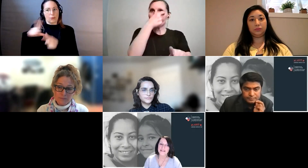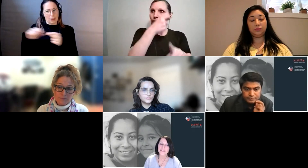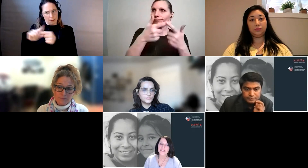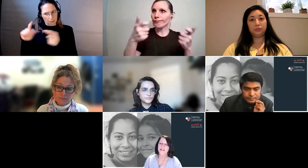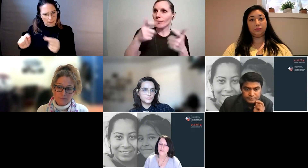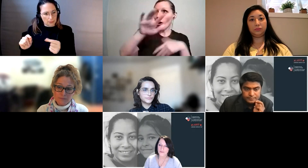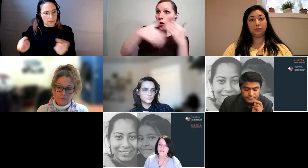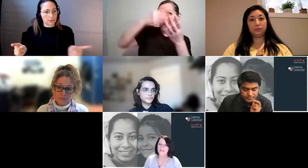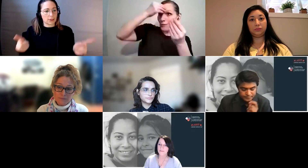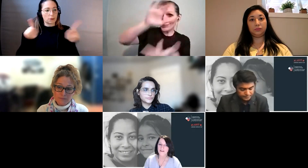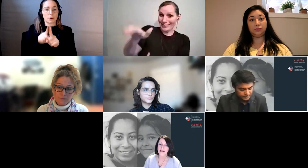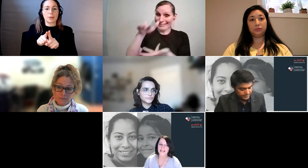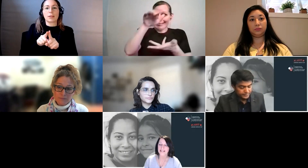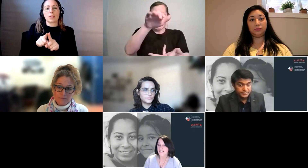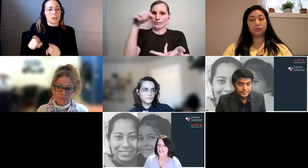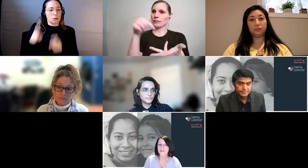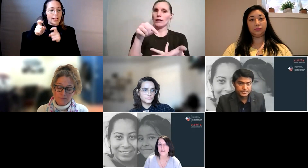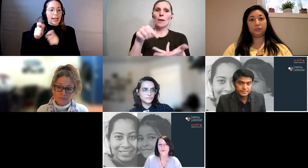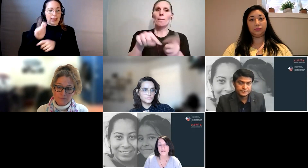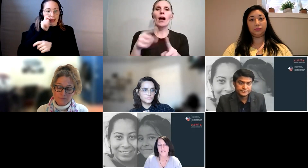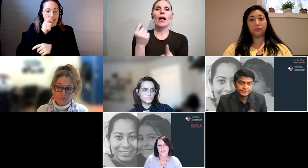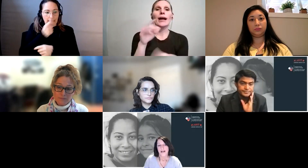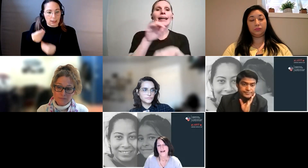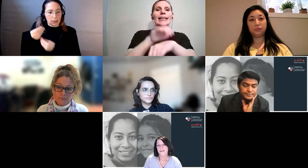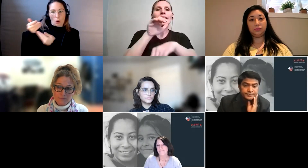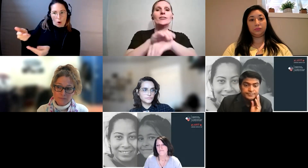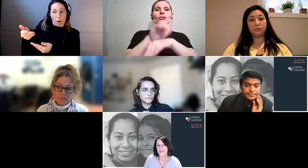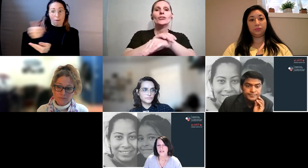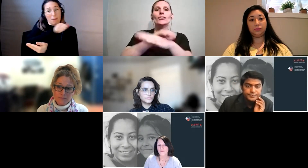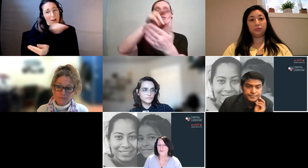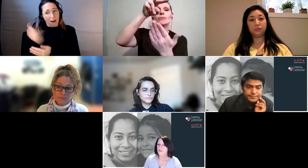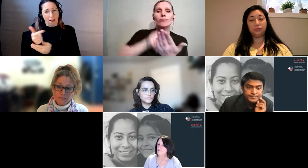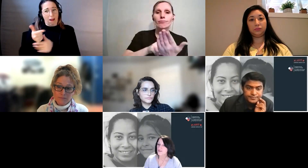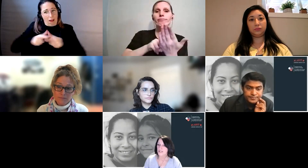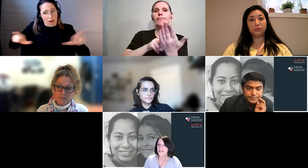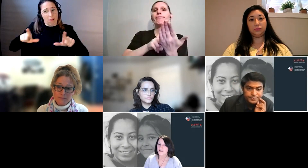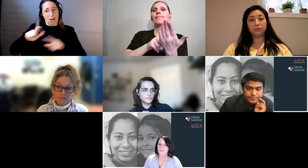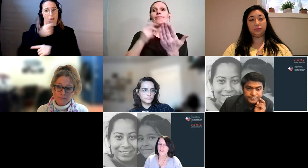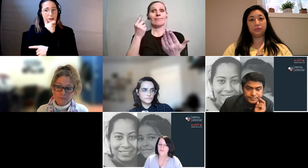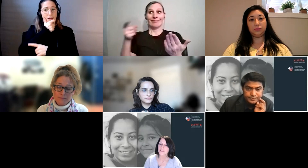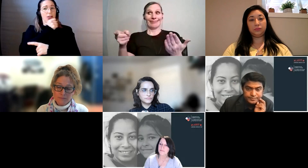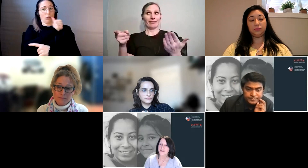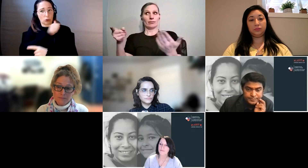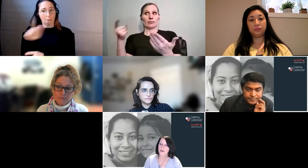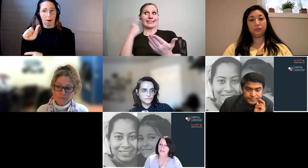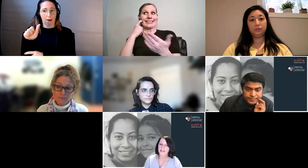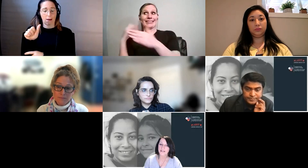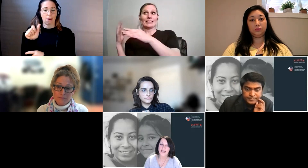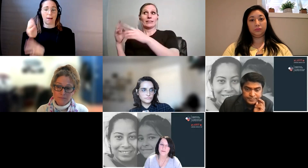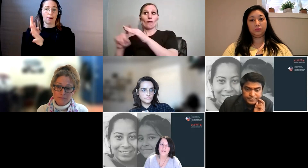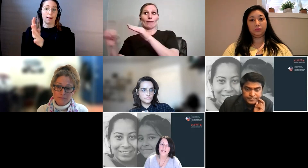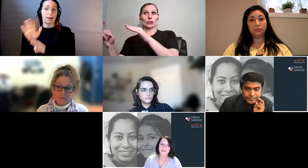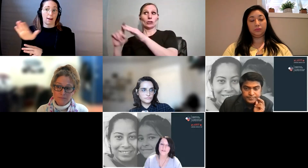de test, mais cette information était exclusivement en anglais. Donc, ça, c'était des clients